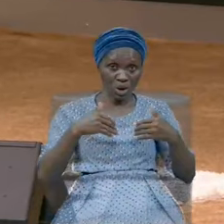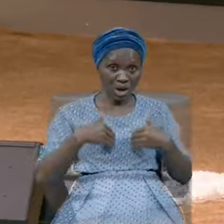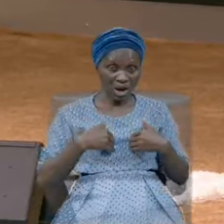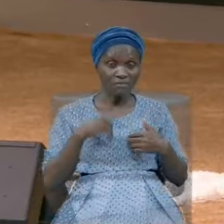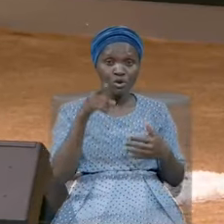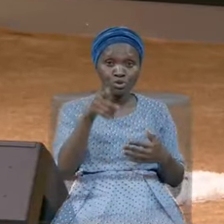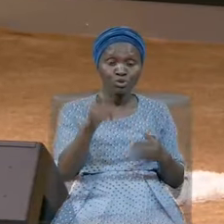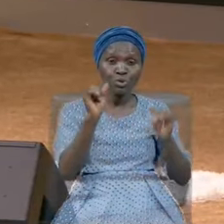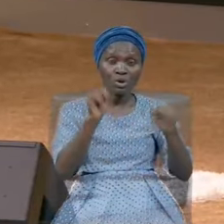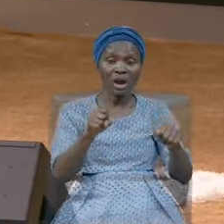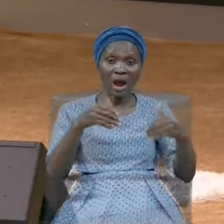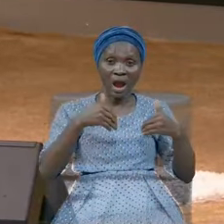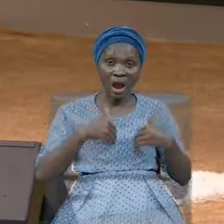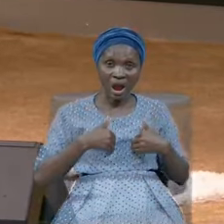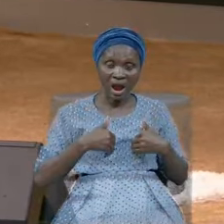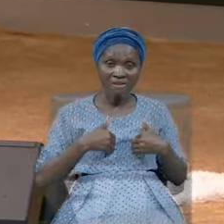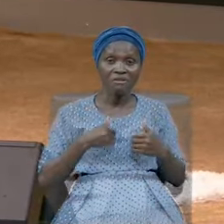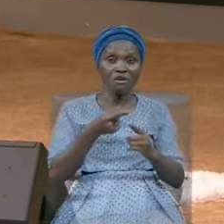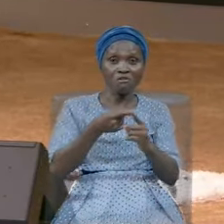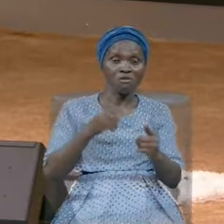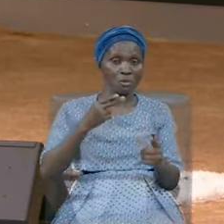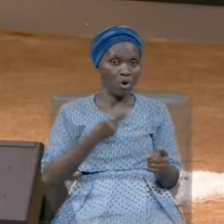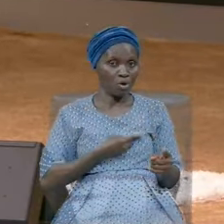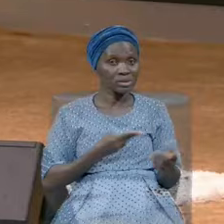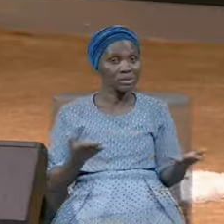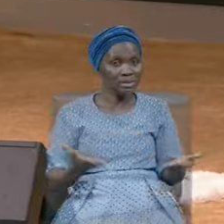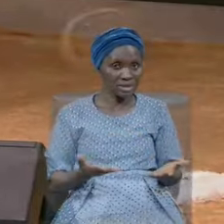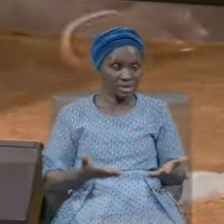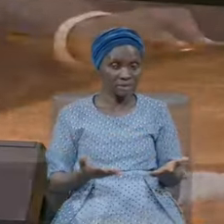avoir, alors